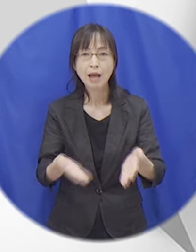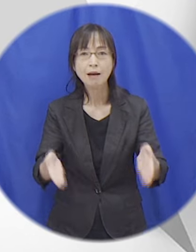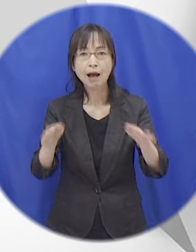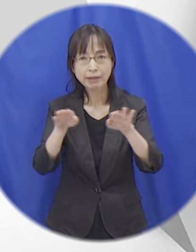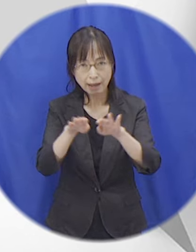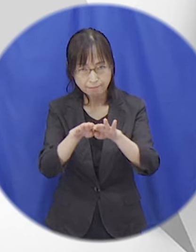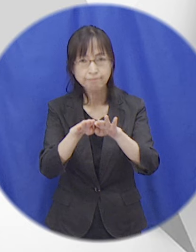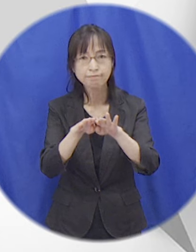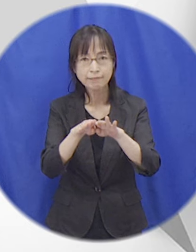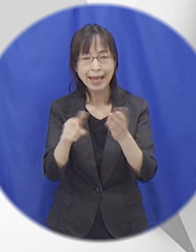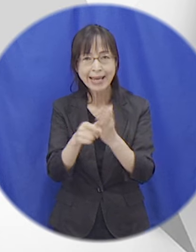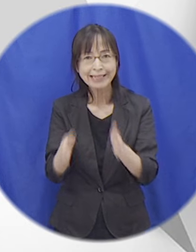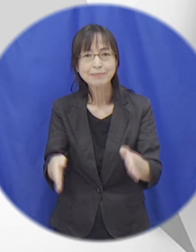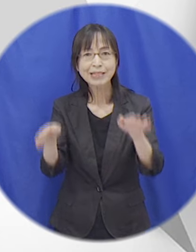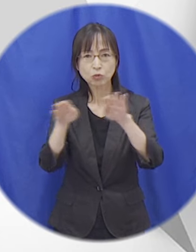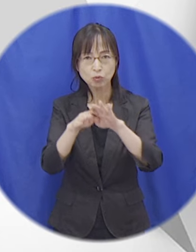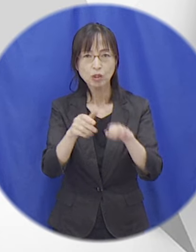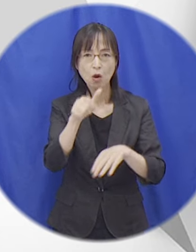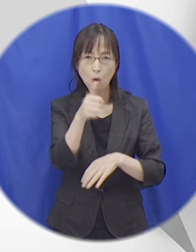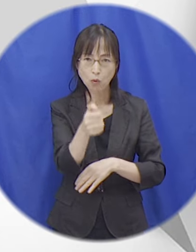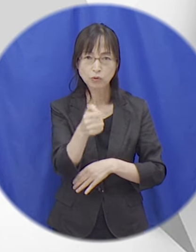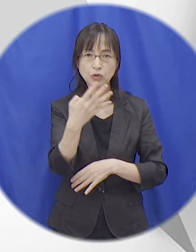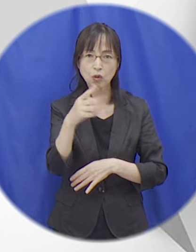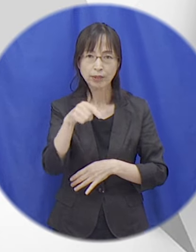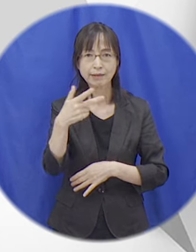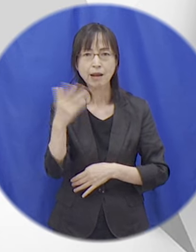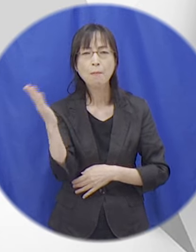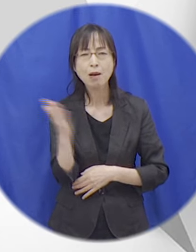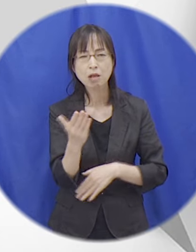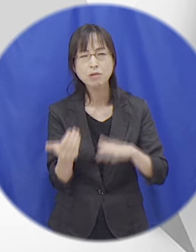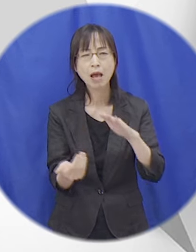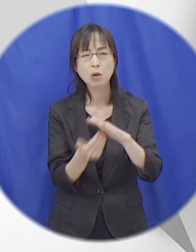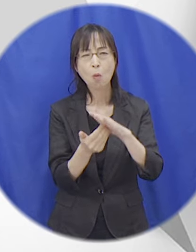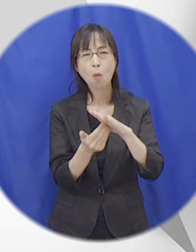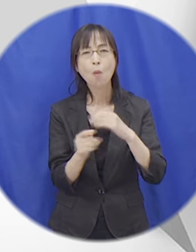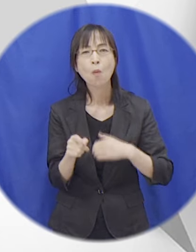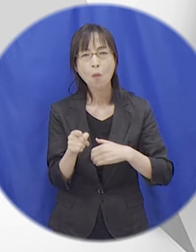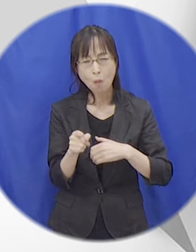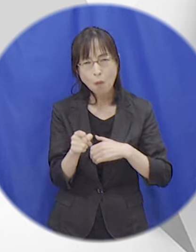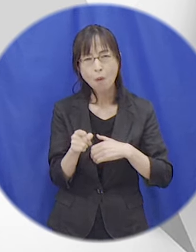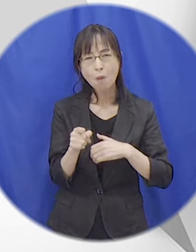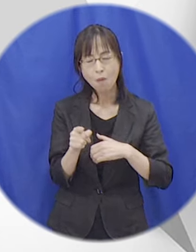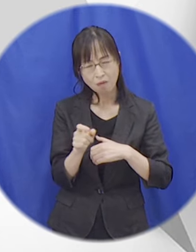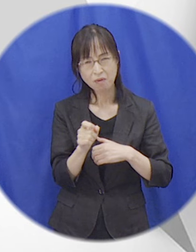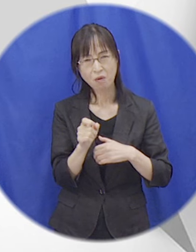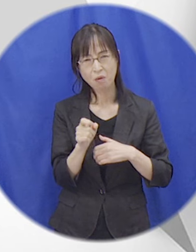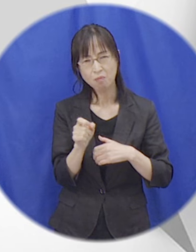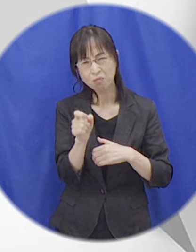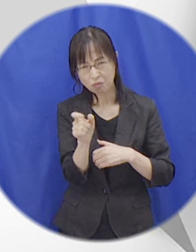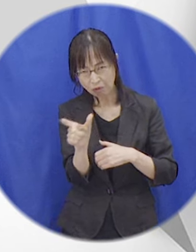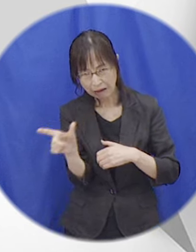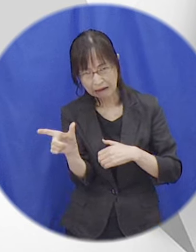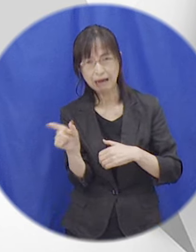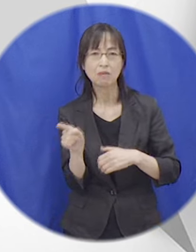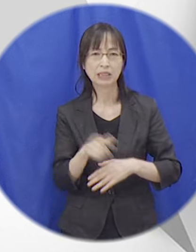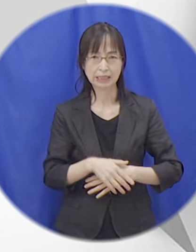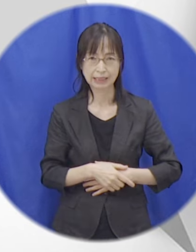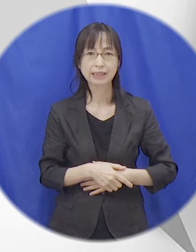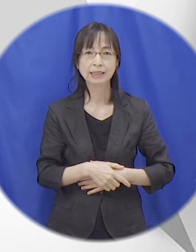パート、駅ビルが 54.7% ですね、最も高くかつダントツを占めているということがわか